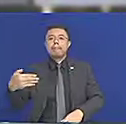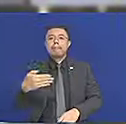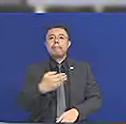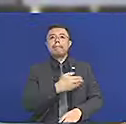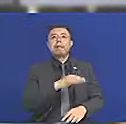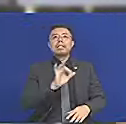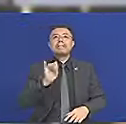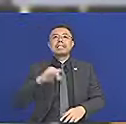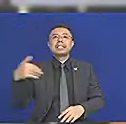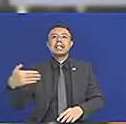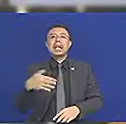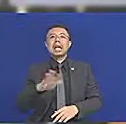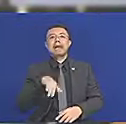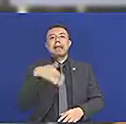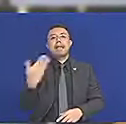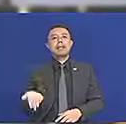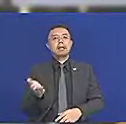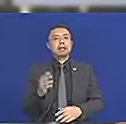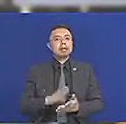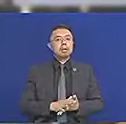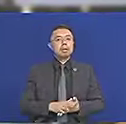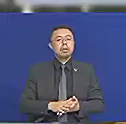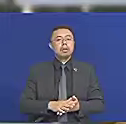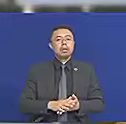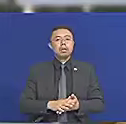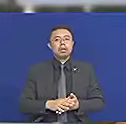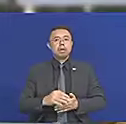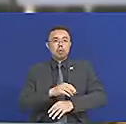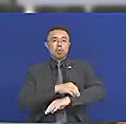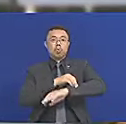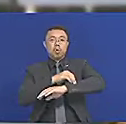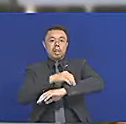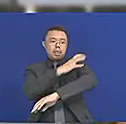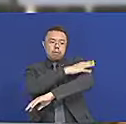di sungai, mengelupas.